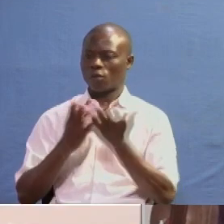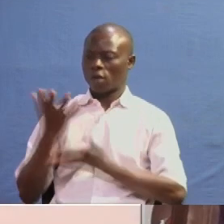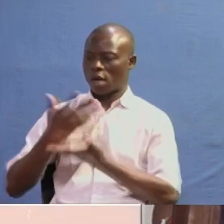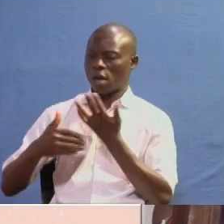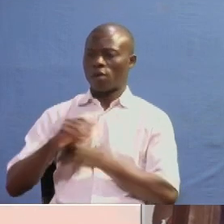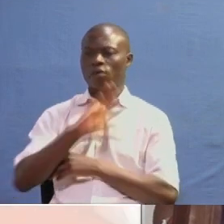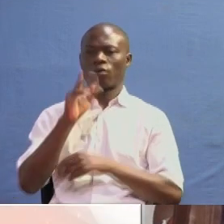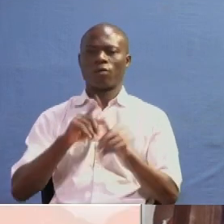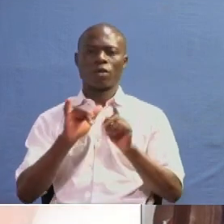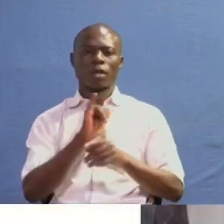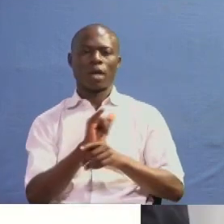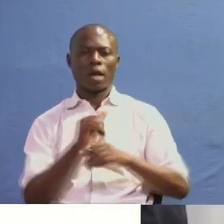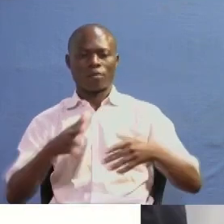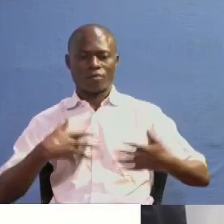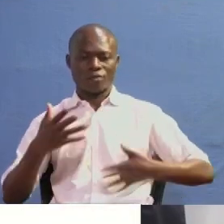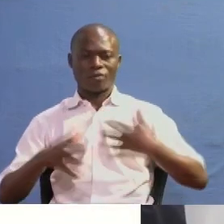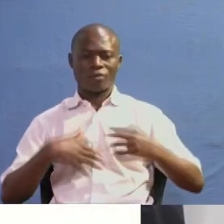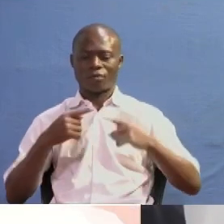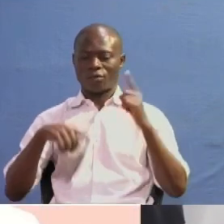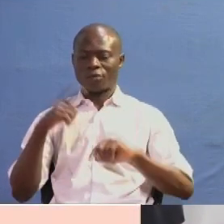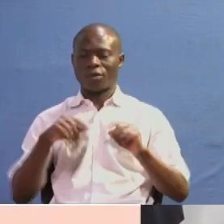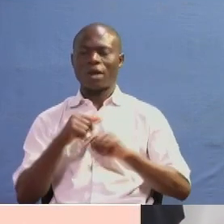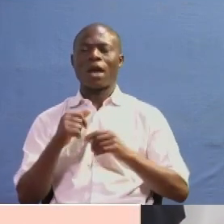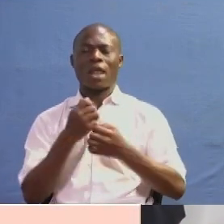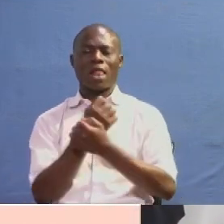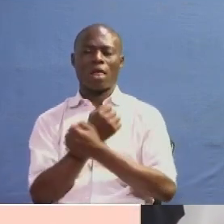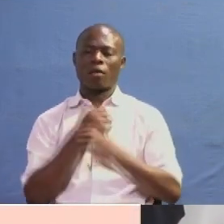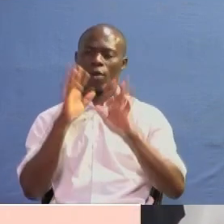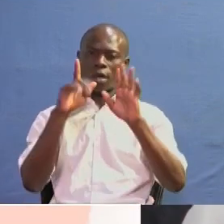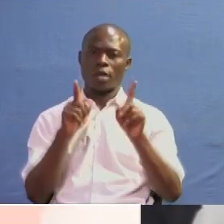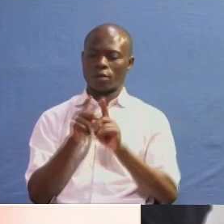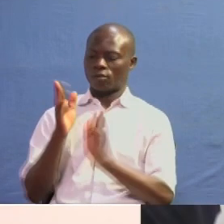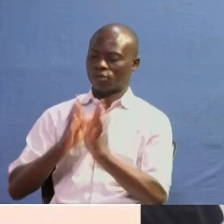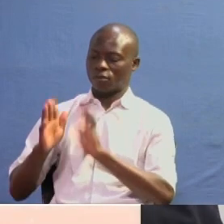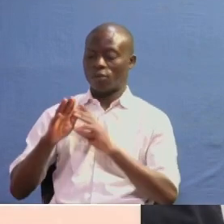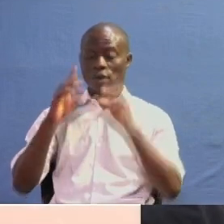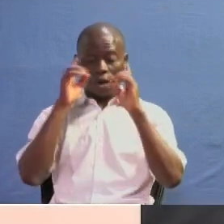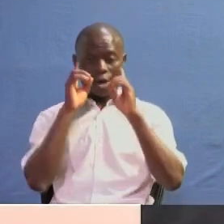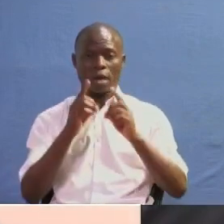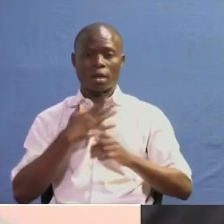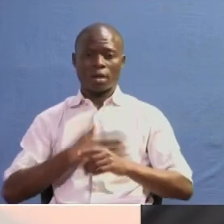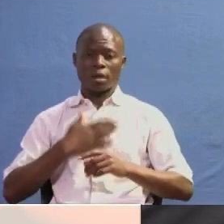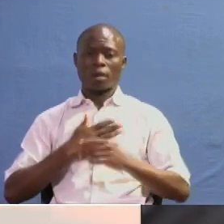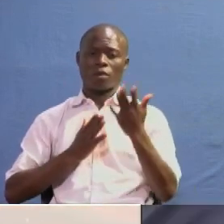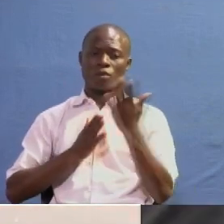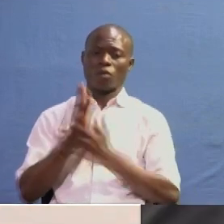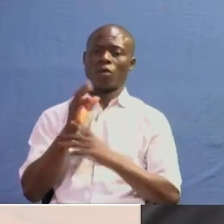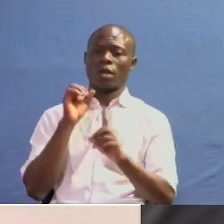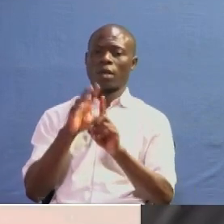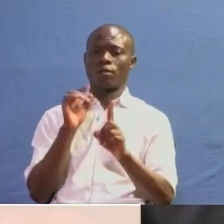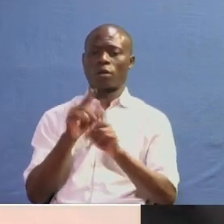kimataifa ili kurahisisha kupitishwa kwa mapendekezo muhimu, mipango na uamuzi wa kisayansi katika sera ya